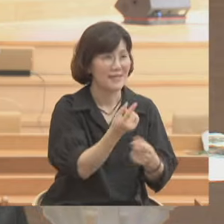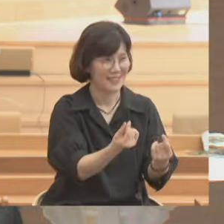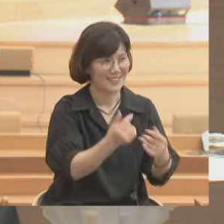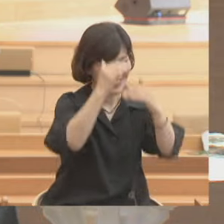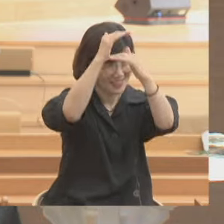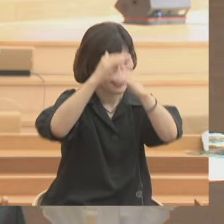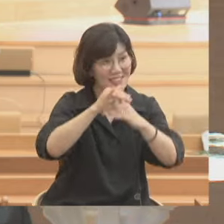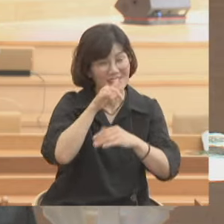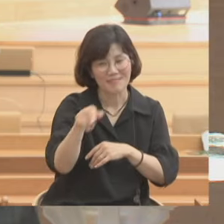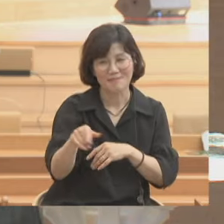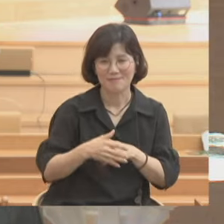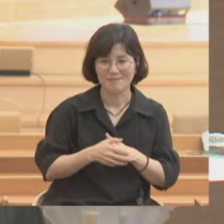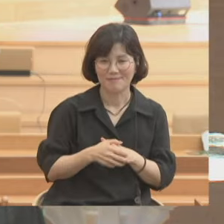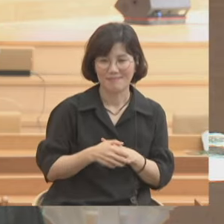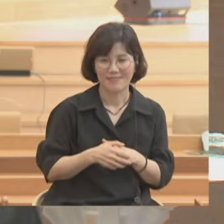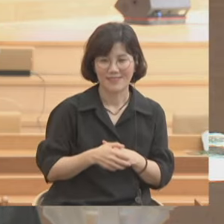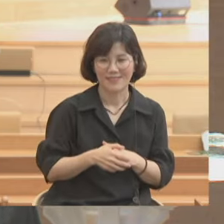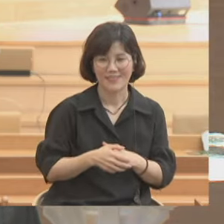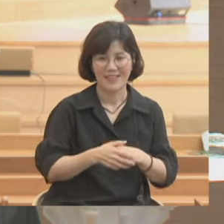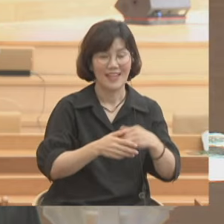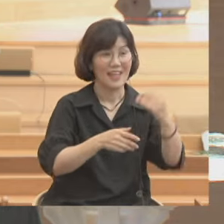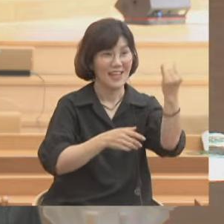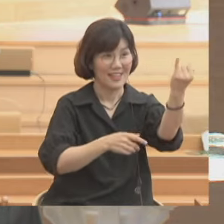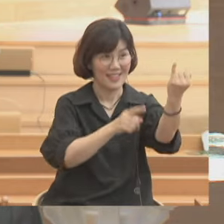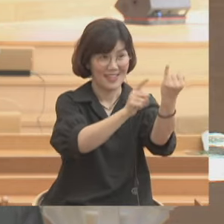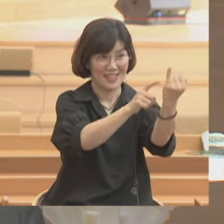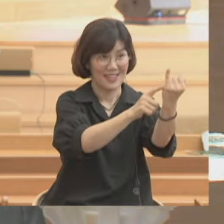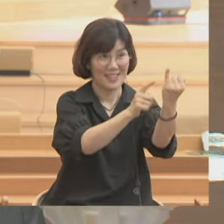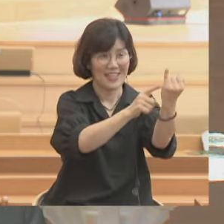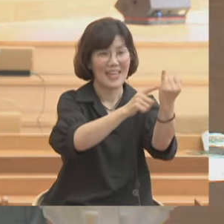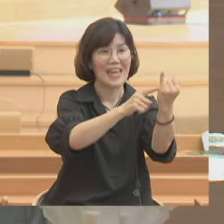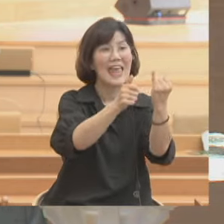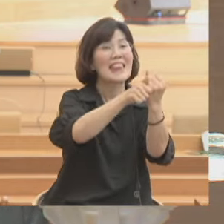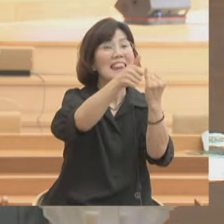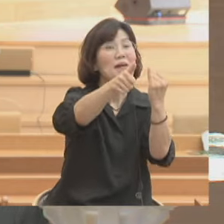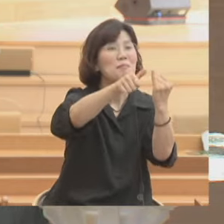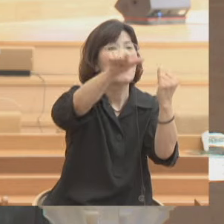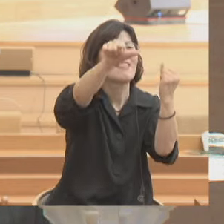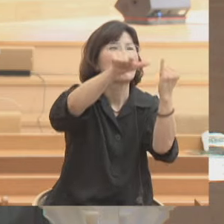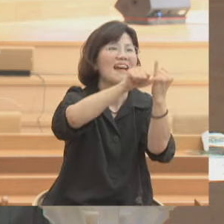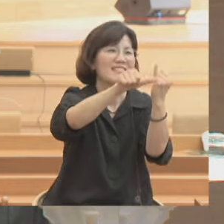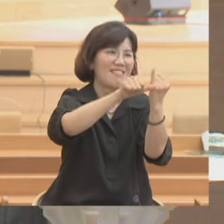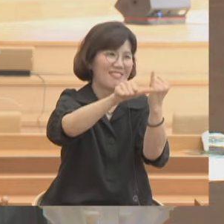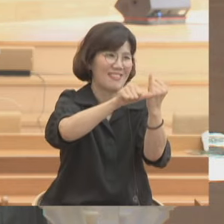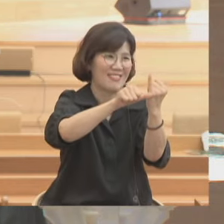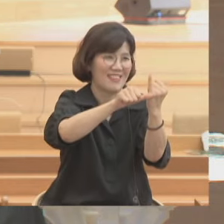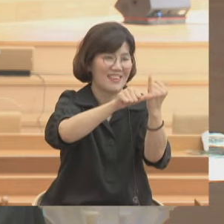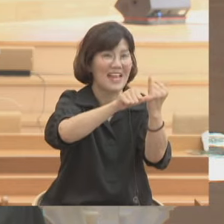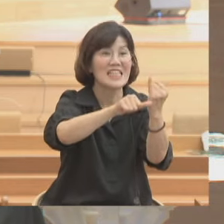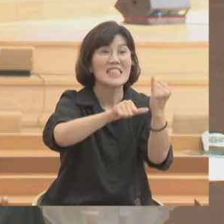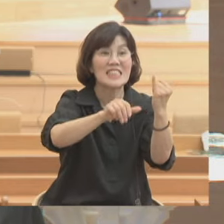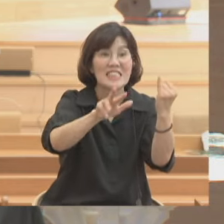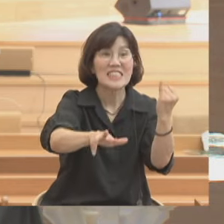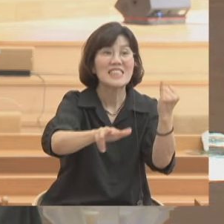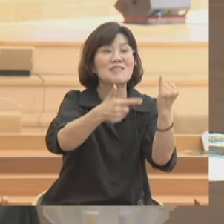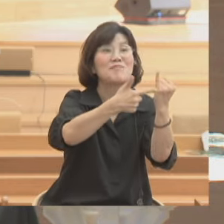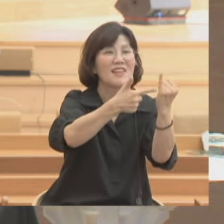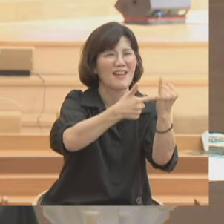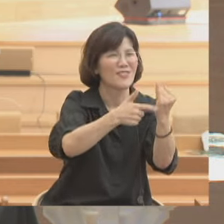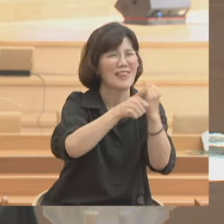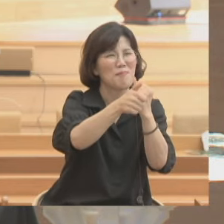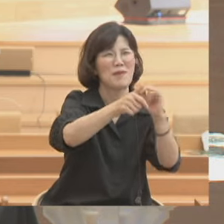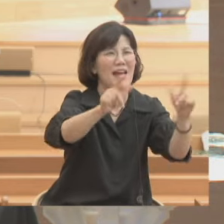읽어볼까요? 자, 읽습니다. 너에게 시작. 너에게 남편 다섯이 있었고 지금 있는 자도 내 남편이